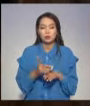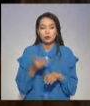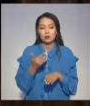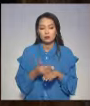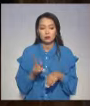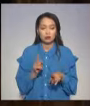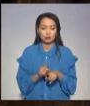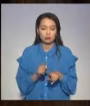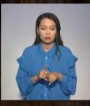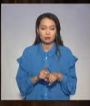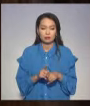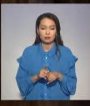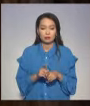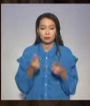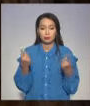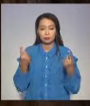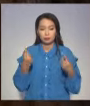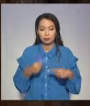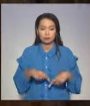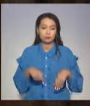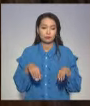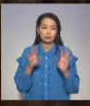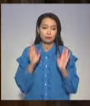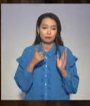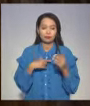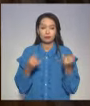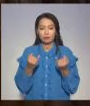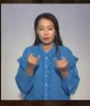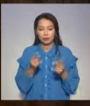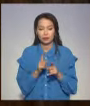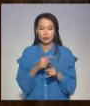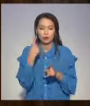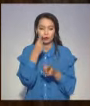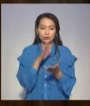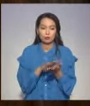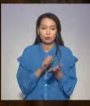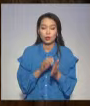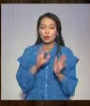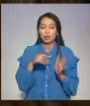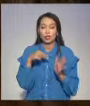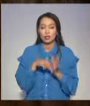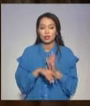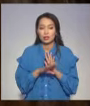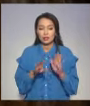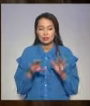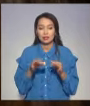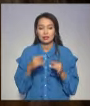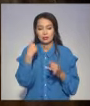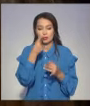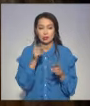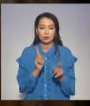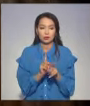жей бастайды. Әлсіздік басады, түрін кетеді. Ішің ғана емес, сыртың да бүлінеді.